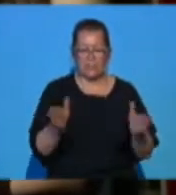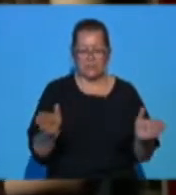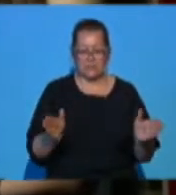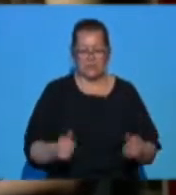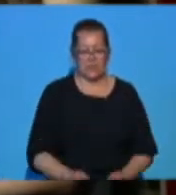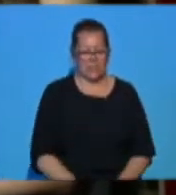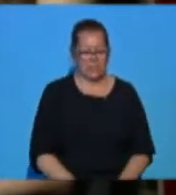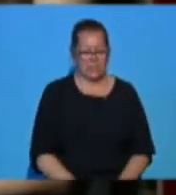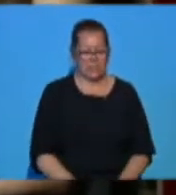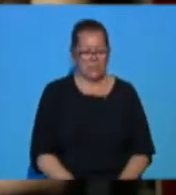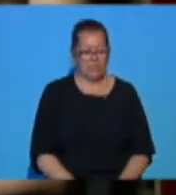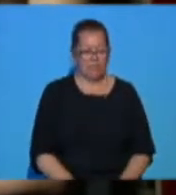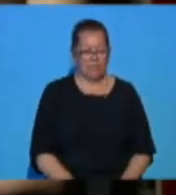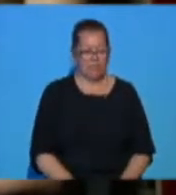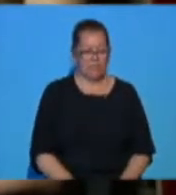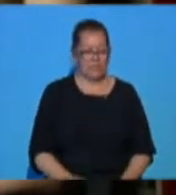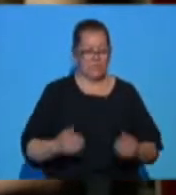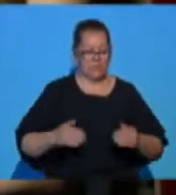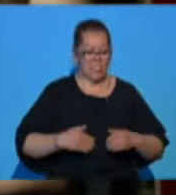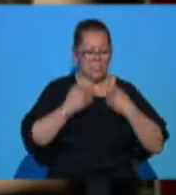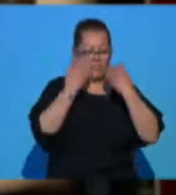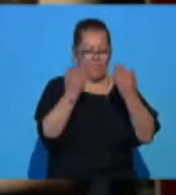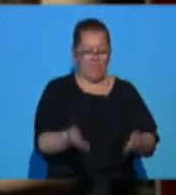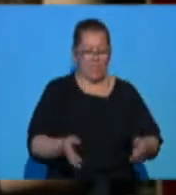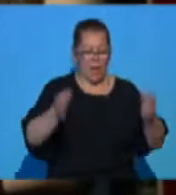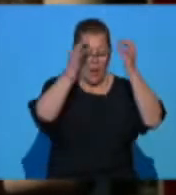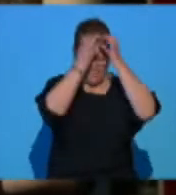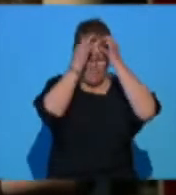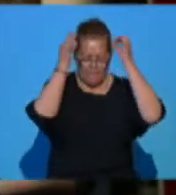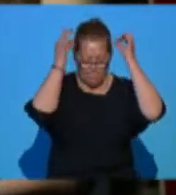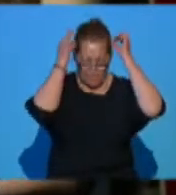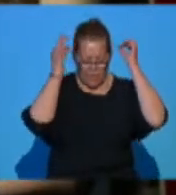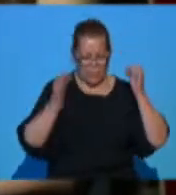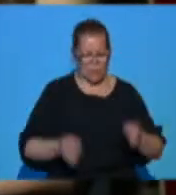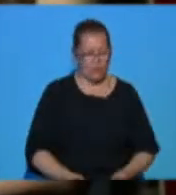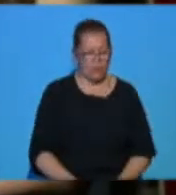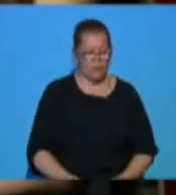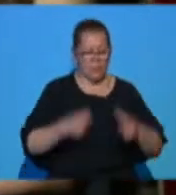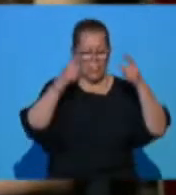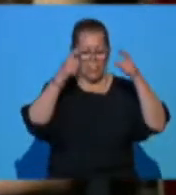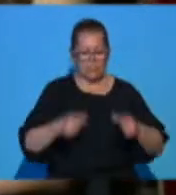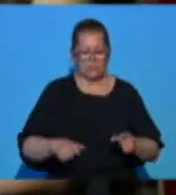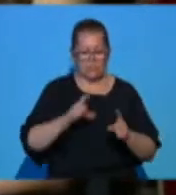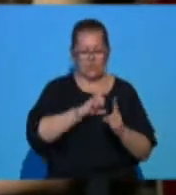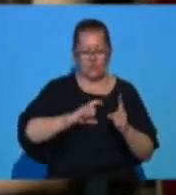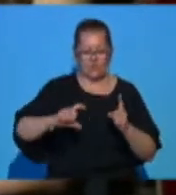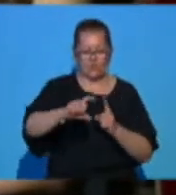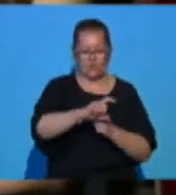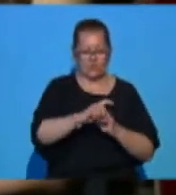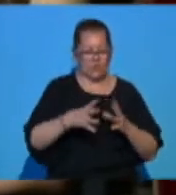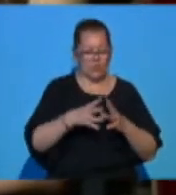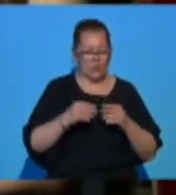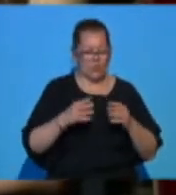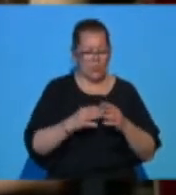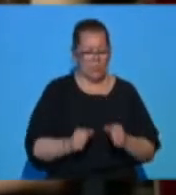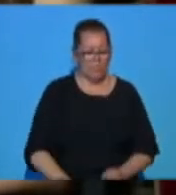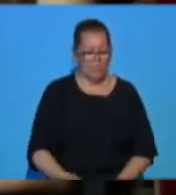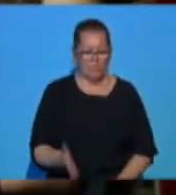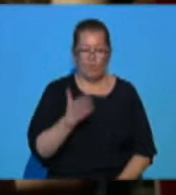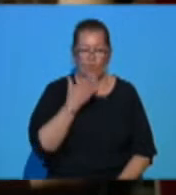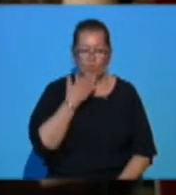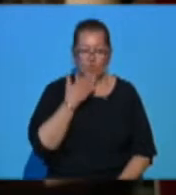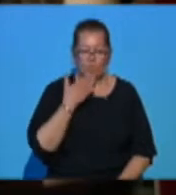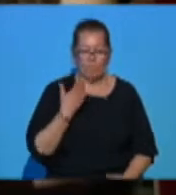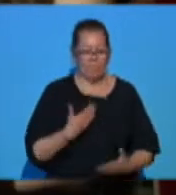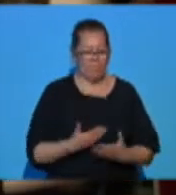a înmâna acest premiu oferit de Institutul Cultural Român. Vă mulțumim